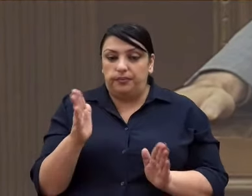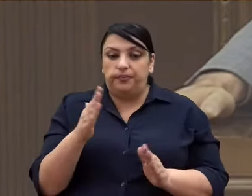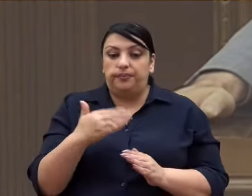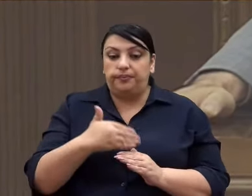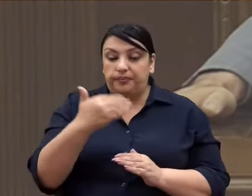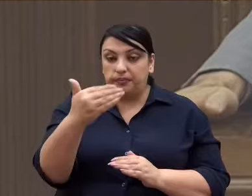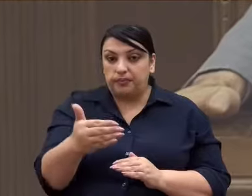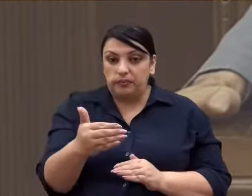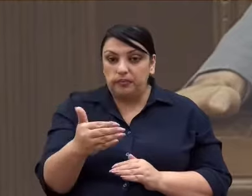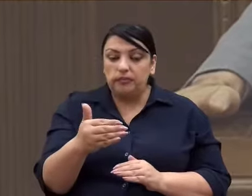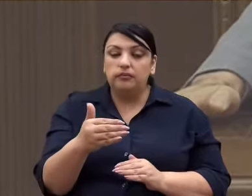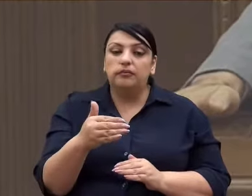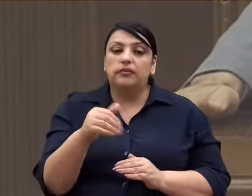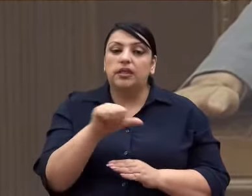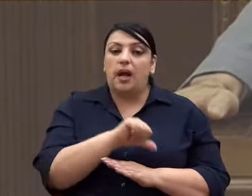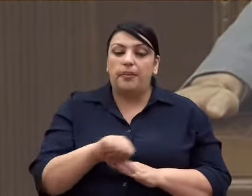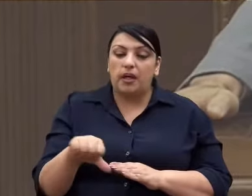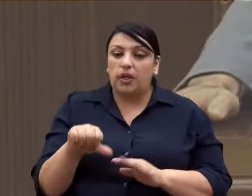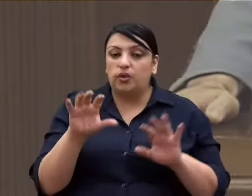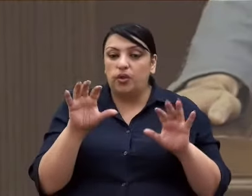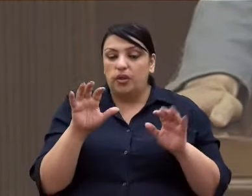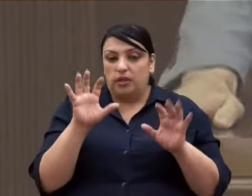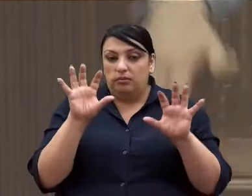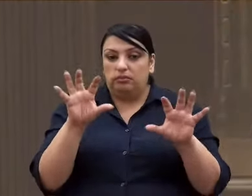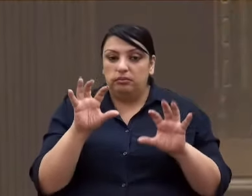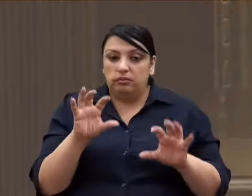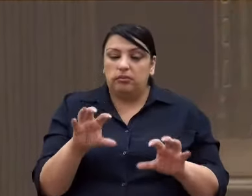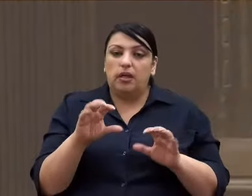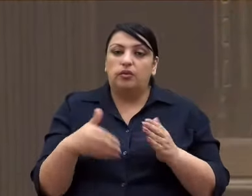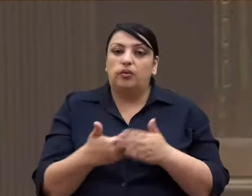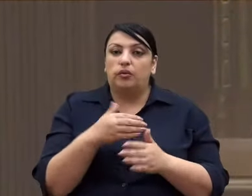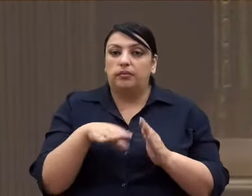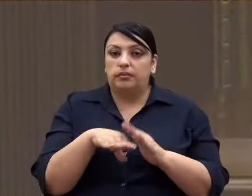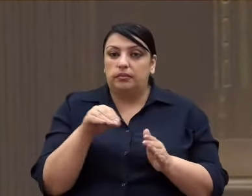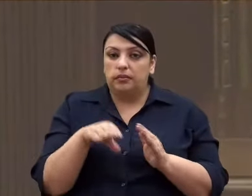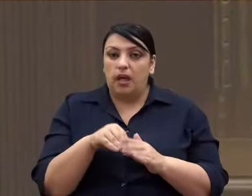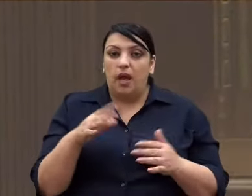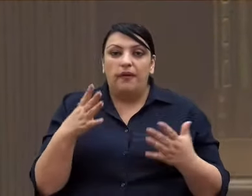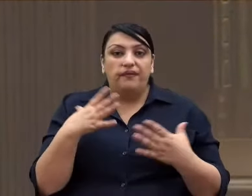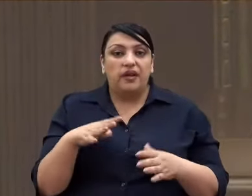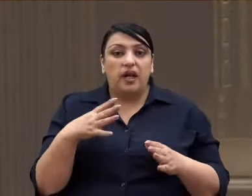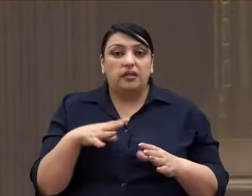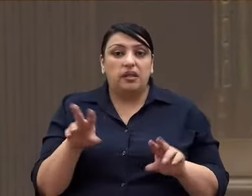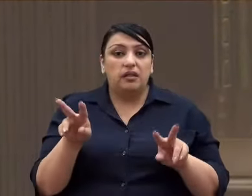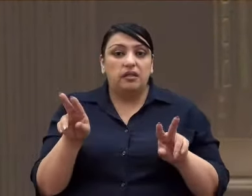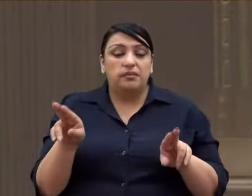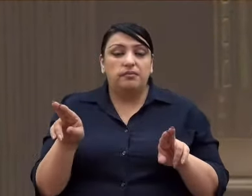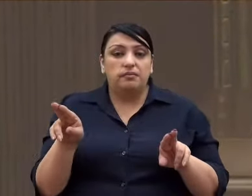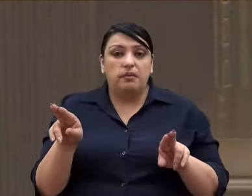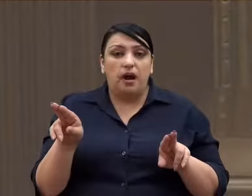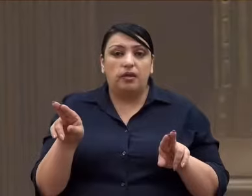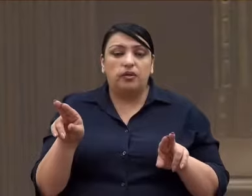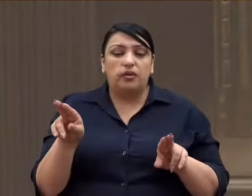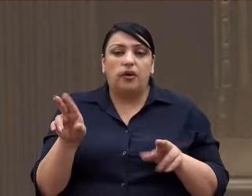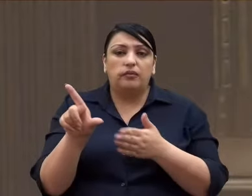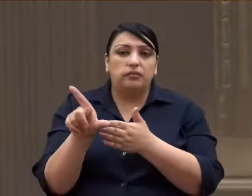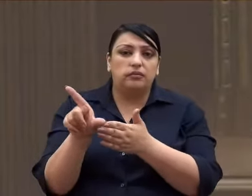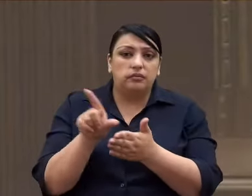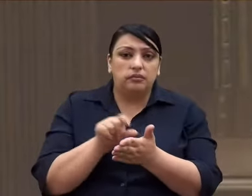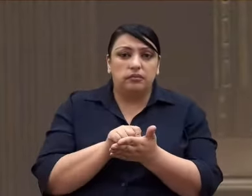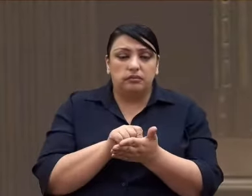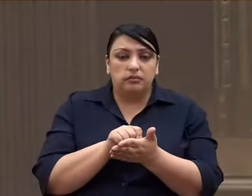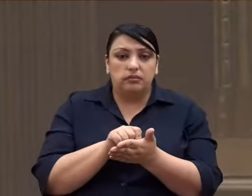հանրաքվե, և շատ կարևոր է, որպեսզի ոչ թե մենք Վրաստանի օրինակով սահմանադրության մեջ ուղղակի